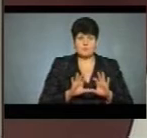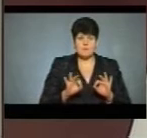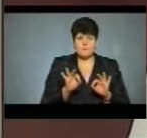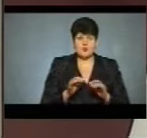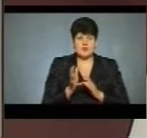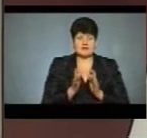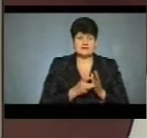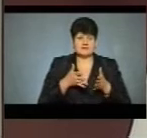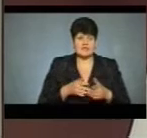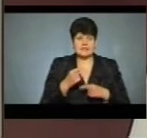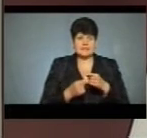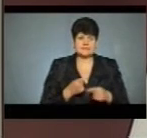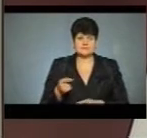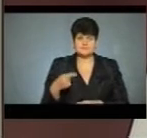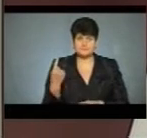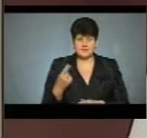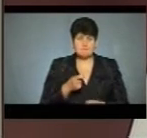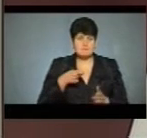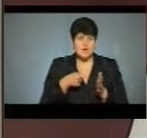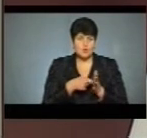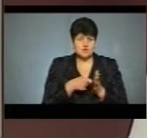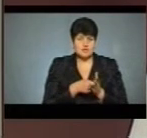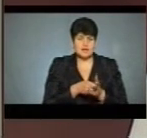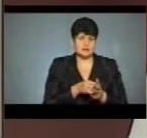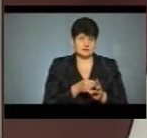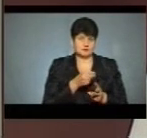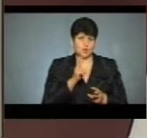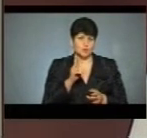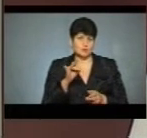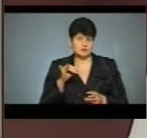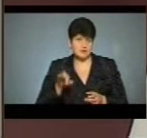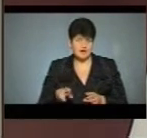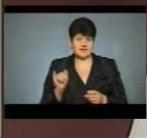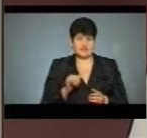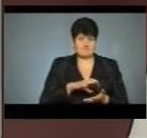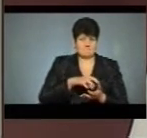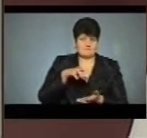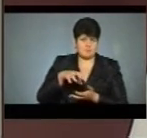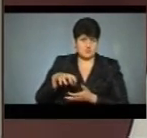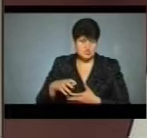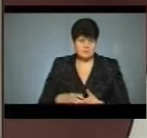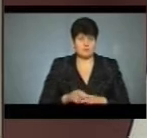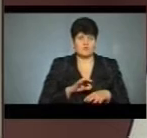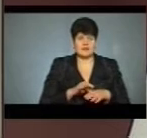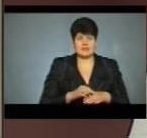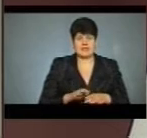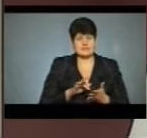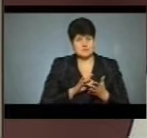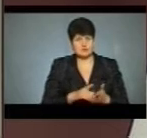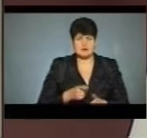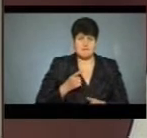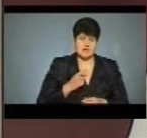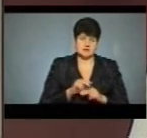різдвяні традиції на Тернопільщині, пригощали кутею та випічкою. 30 працівників музею провели екскурсії, майстер-класи та конкурси